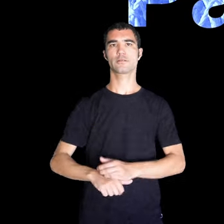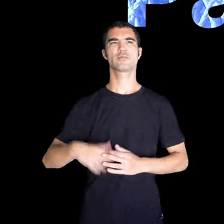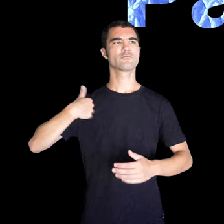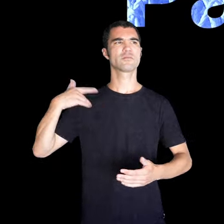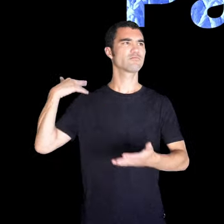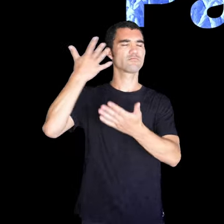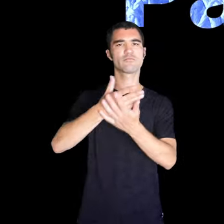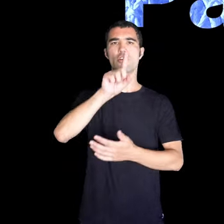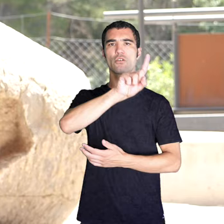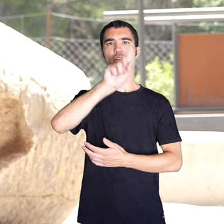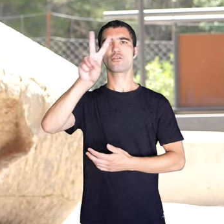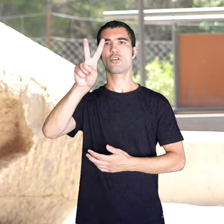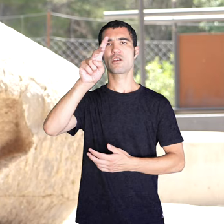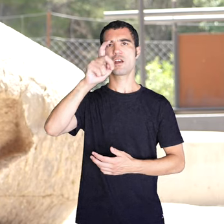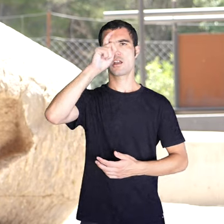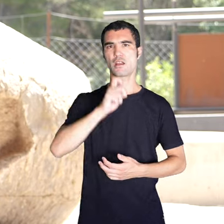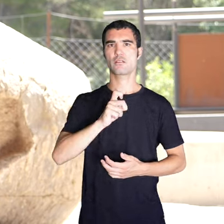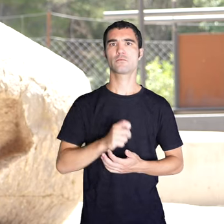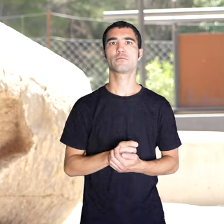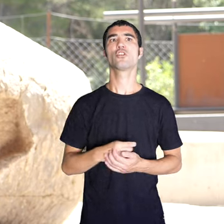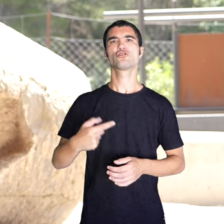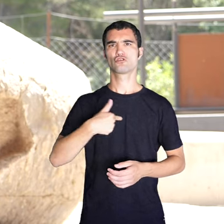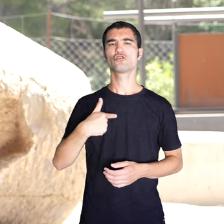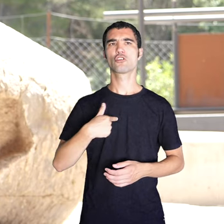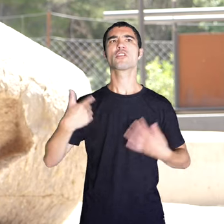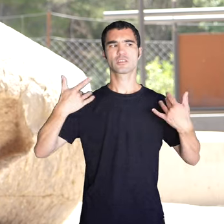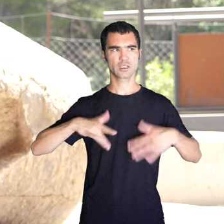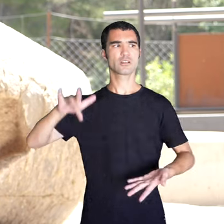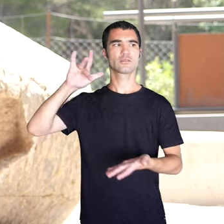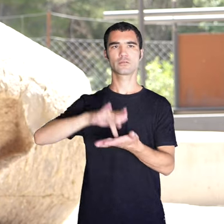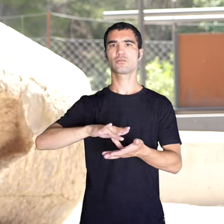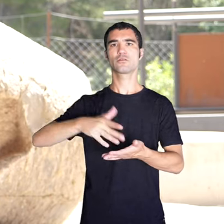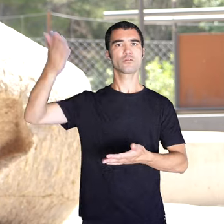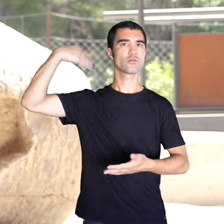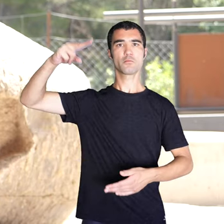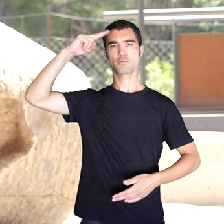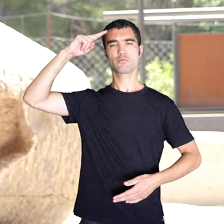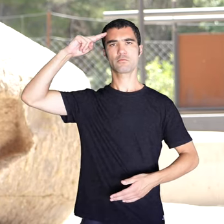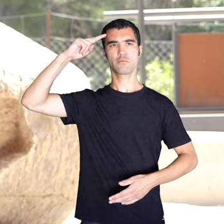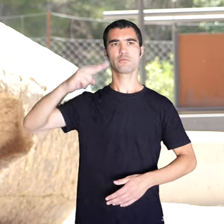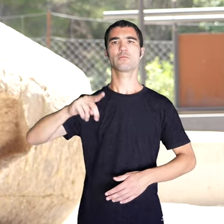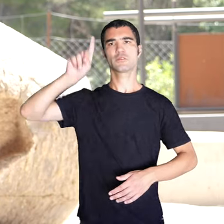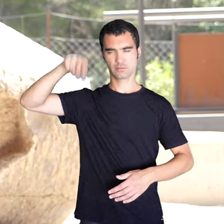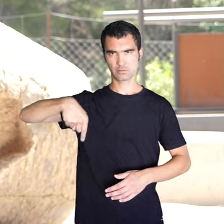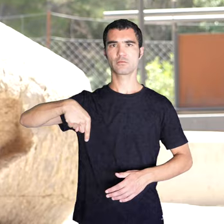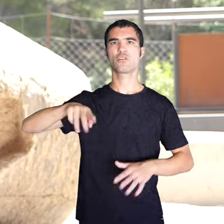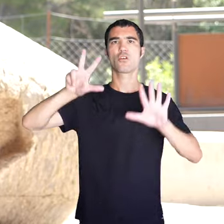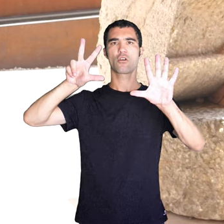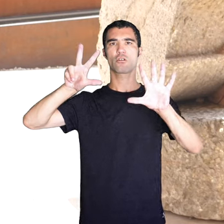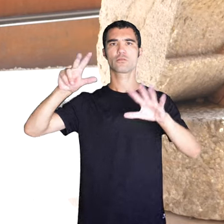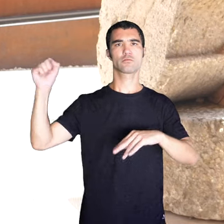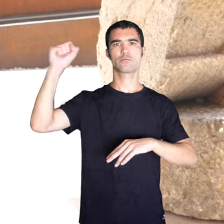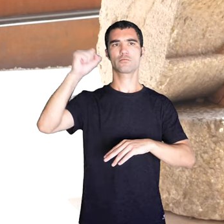de més 12 anys. El que ja havia estat vicepatró també de més 8